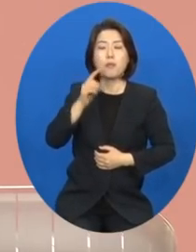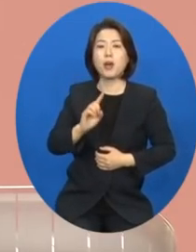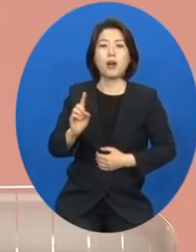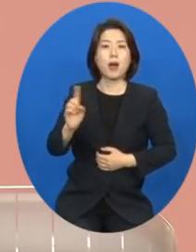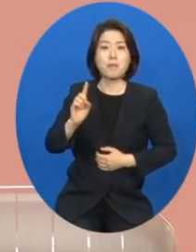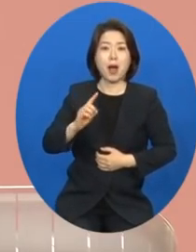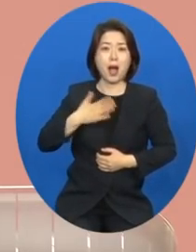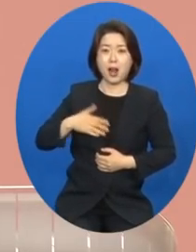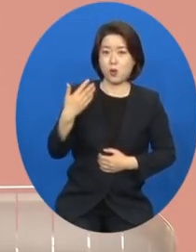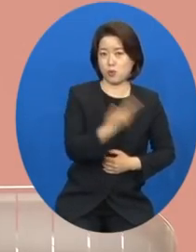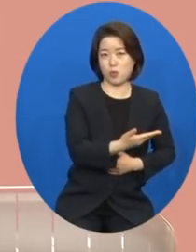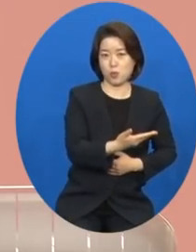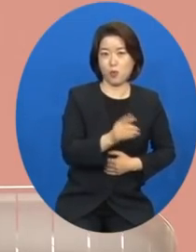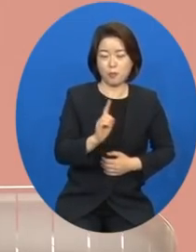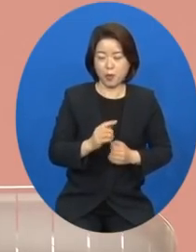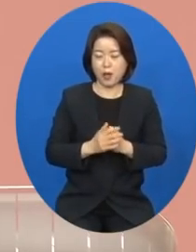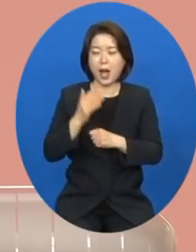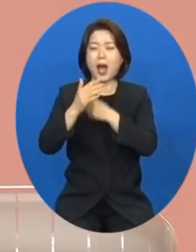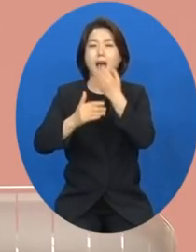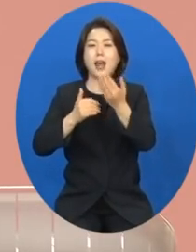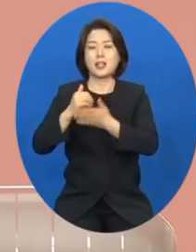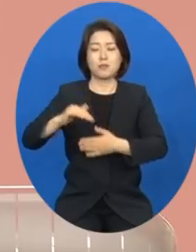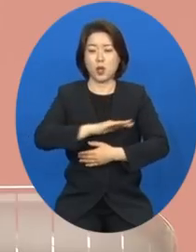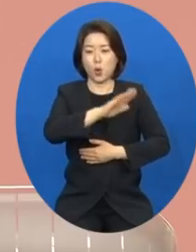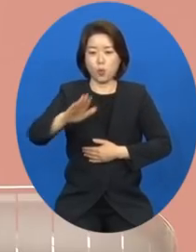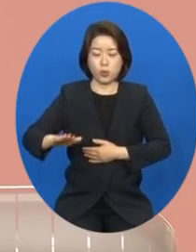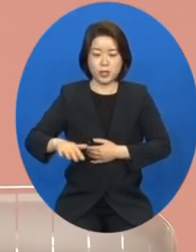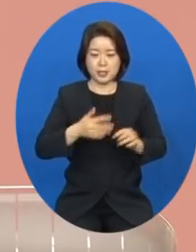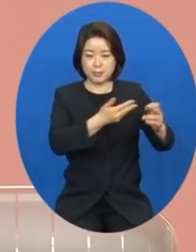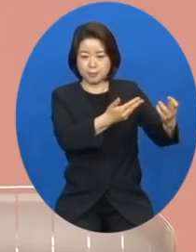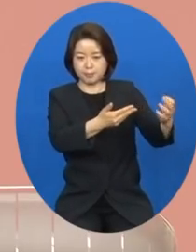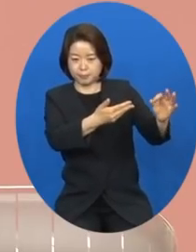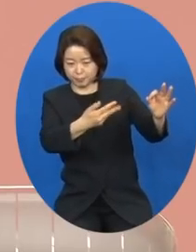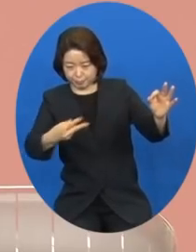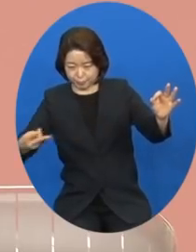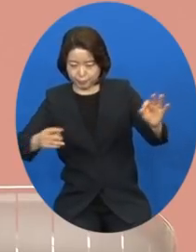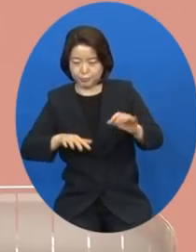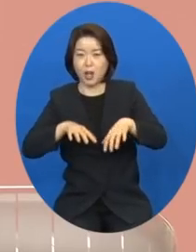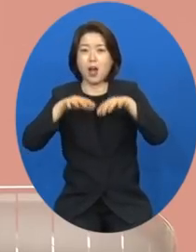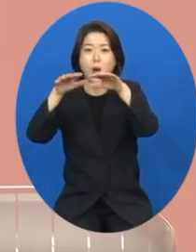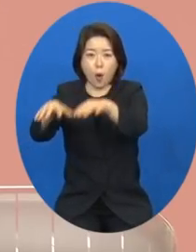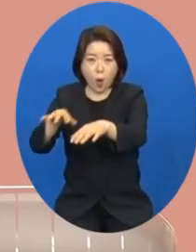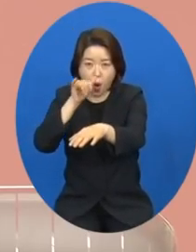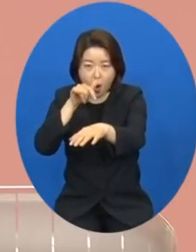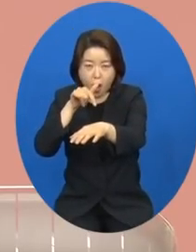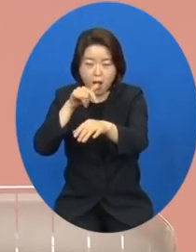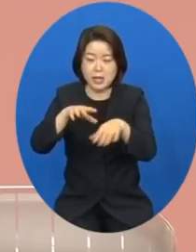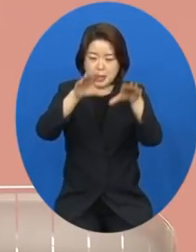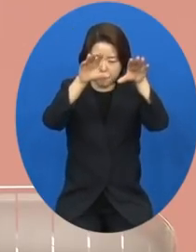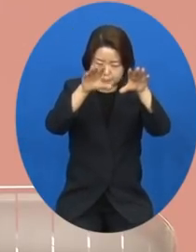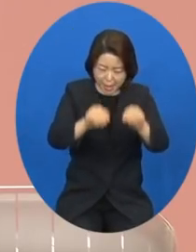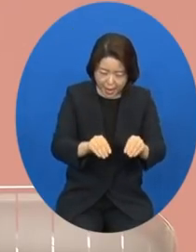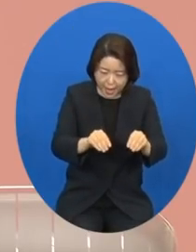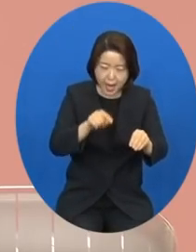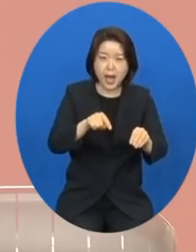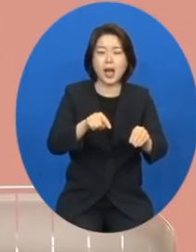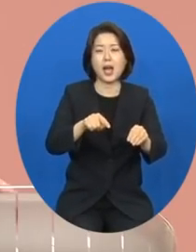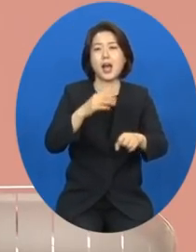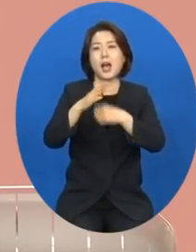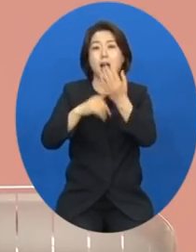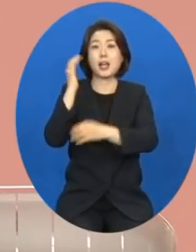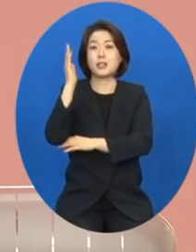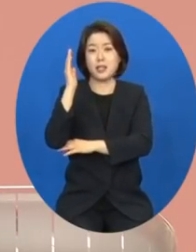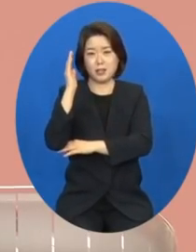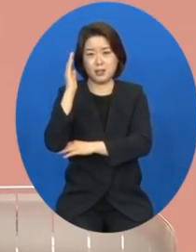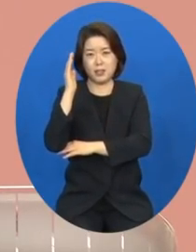하나님이 우리를 건너기 하셨는데요 상강 물을 마르게 하셔서 겁나게 하셨다는 그 하나님 이야기를 어떻게